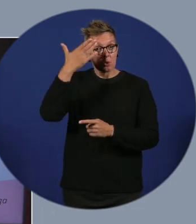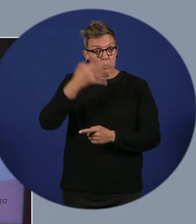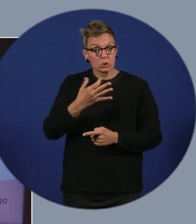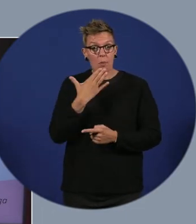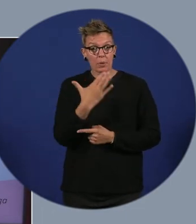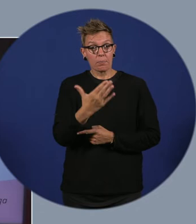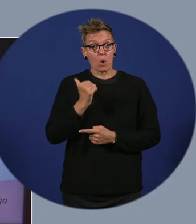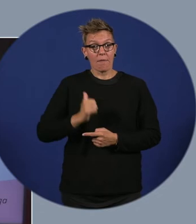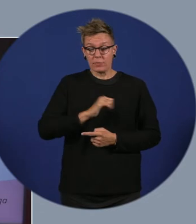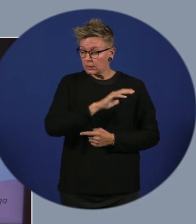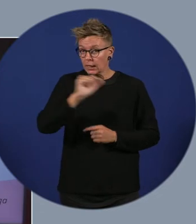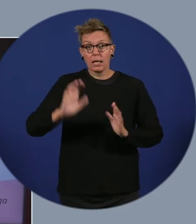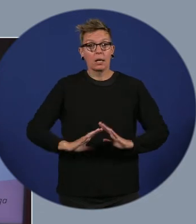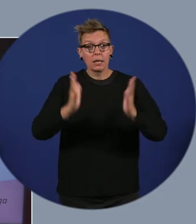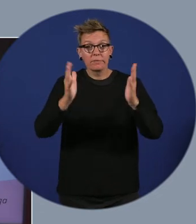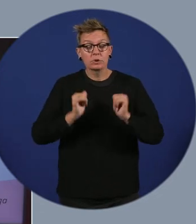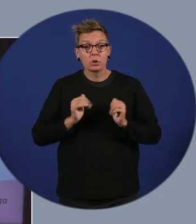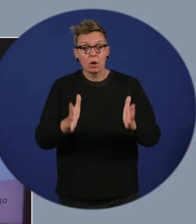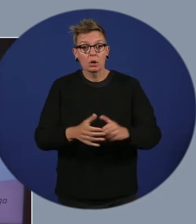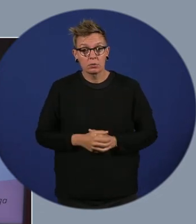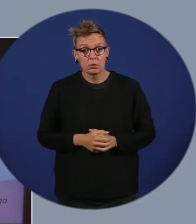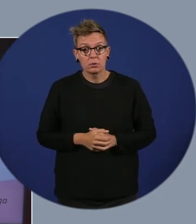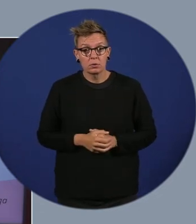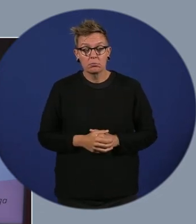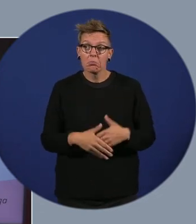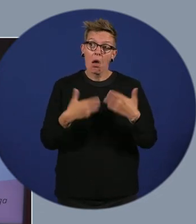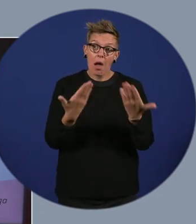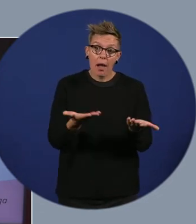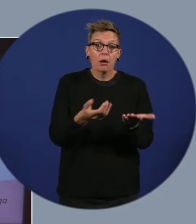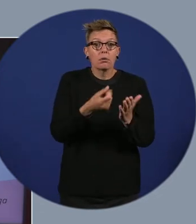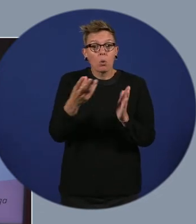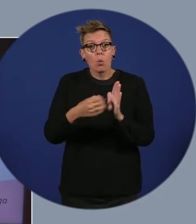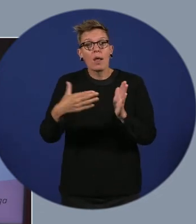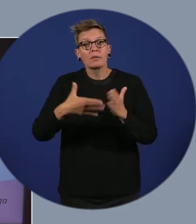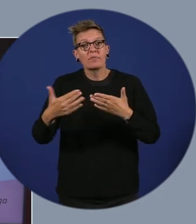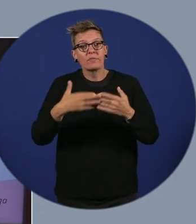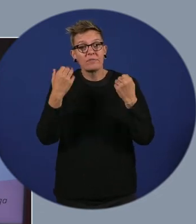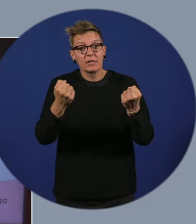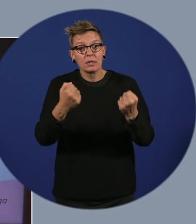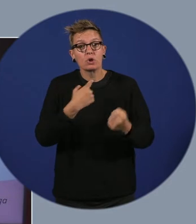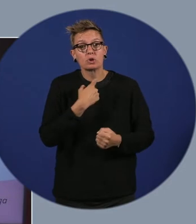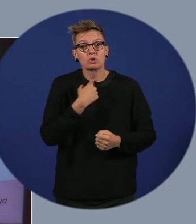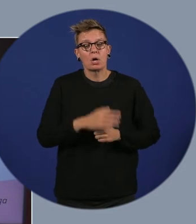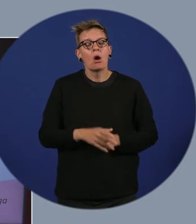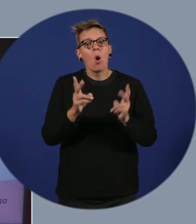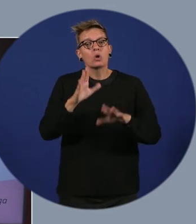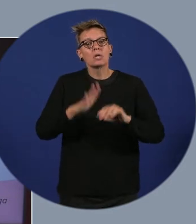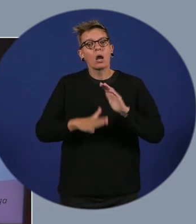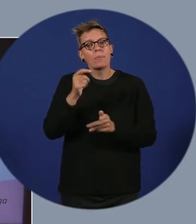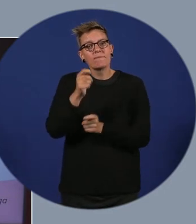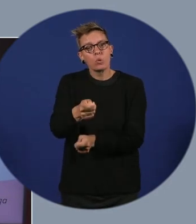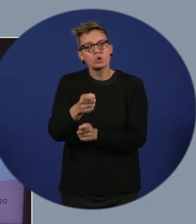sig genom hela livet. Så att det var väl några skäl. Ja. Fostran också in i, ja.